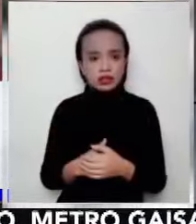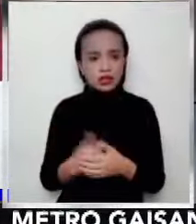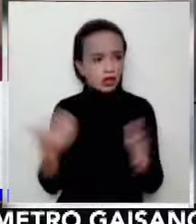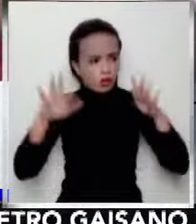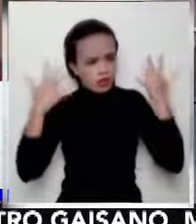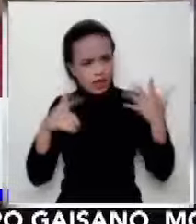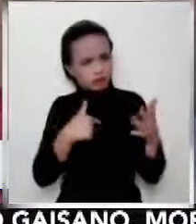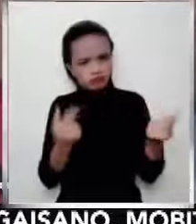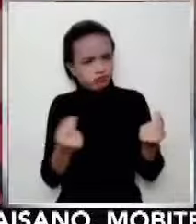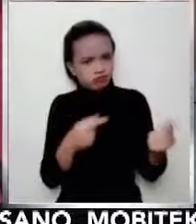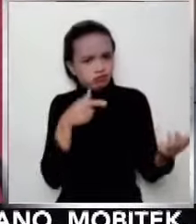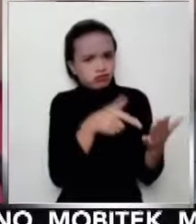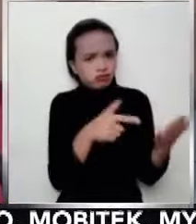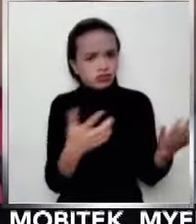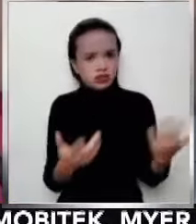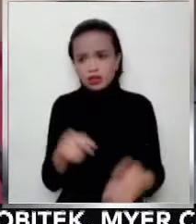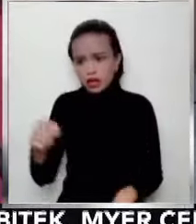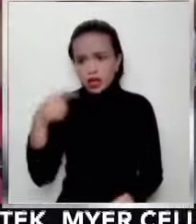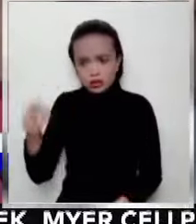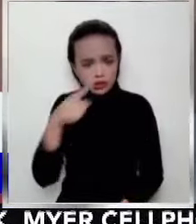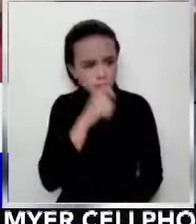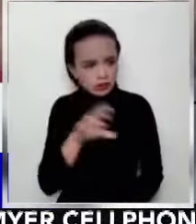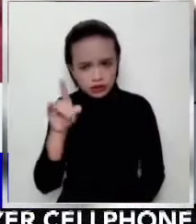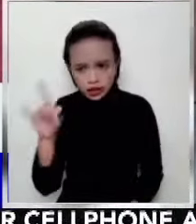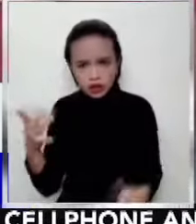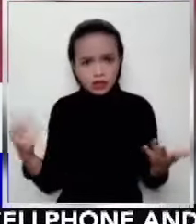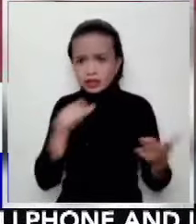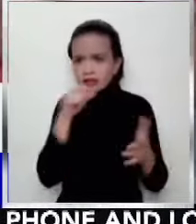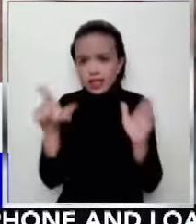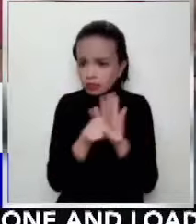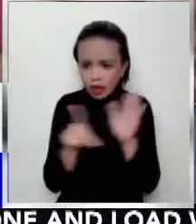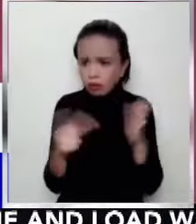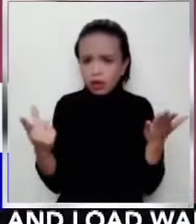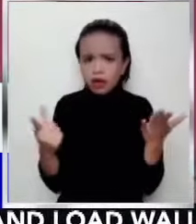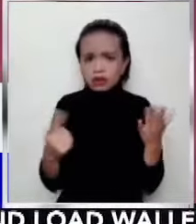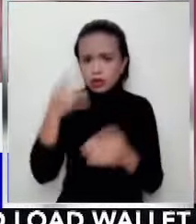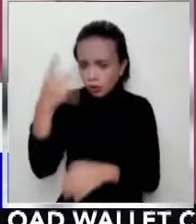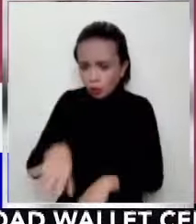something with an 18 years old is not bawal. It's not bawal. Only if minor, diba?